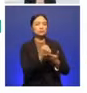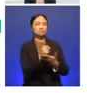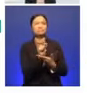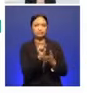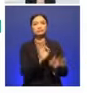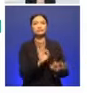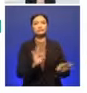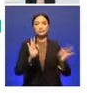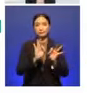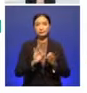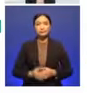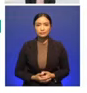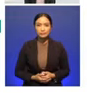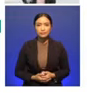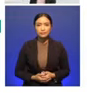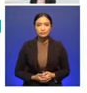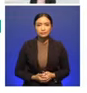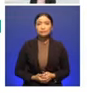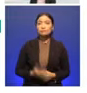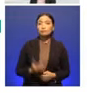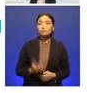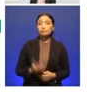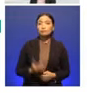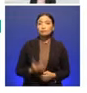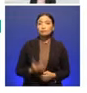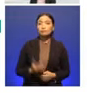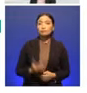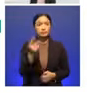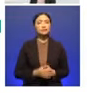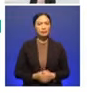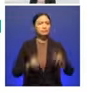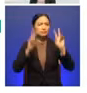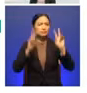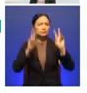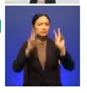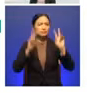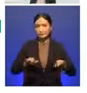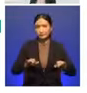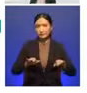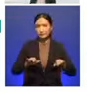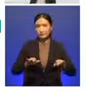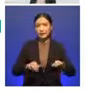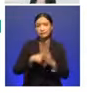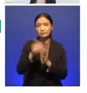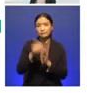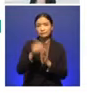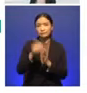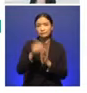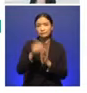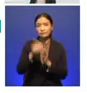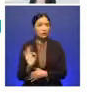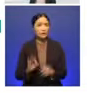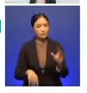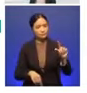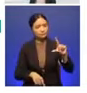นะครับขอภาพต่อไปครับและยิ่งถ้าเราแยกแยะไปโดยเฉพาะประเด็นเรื่องเด็กนะครับที่เป็นส่วนสีฟ้าที่อยู่ด้านล่าง